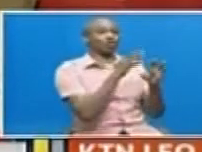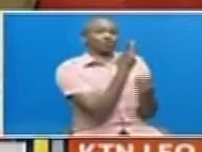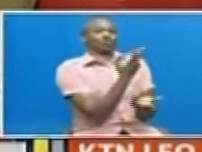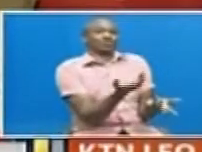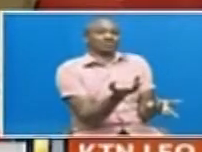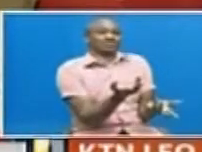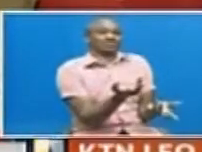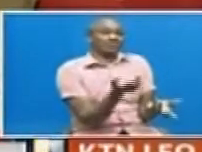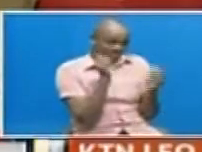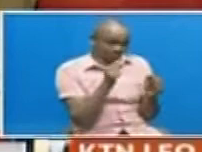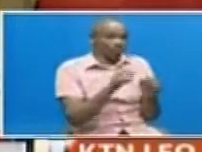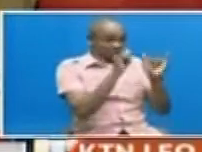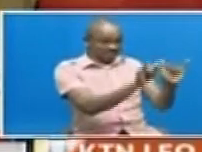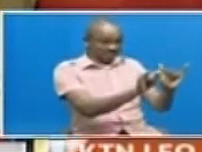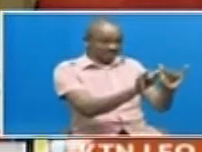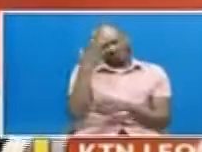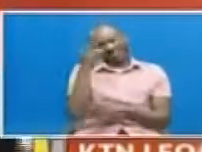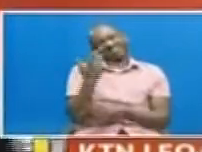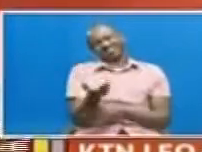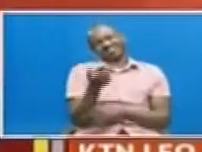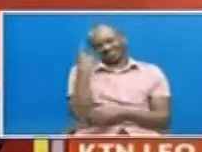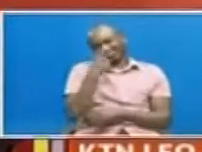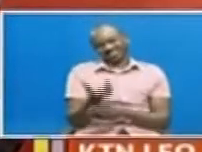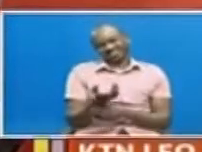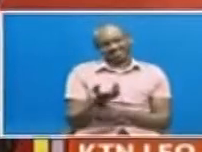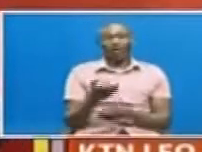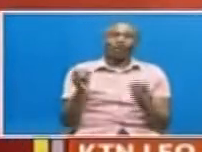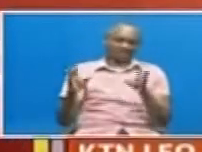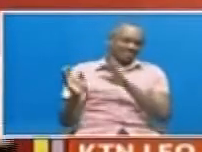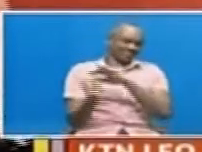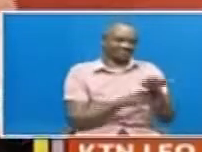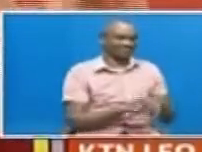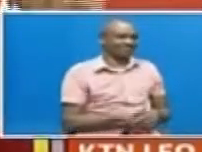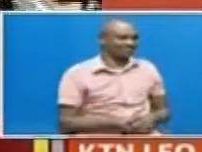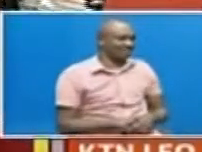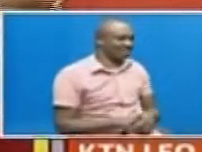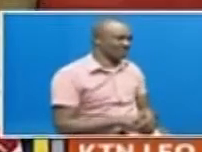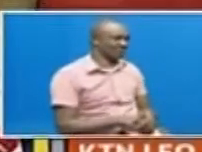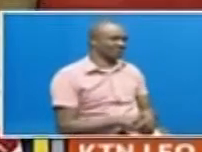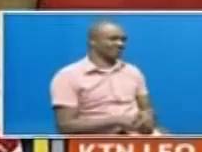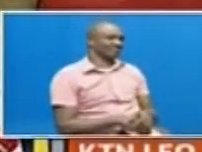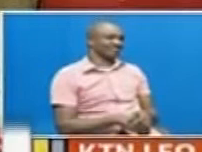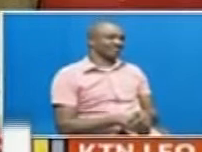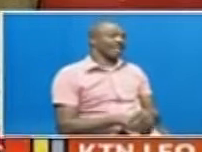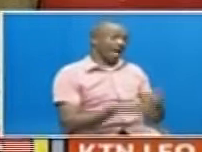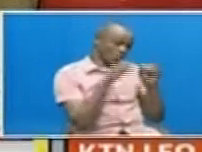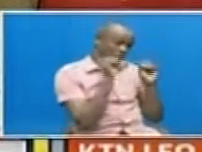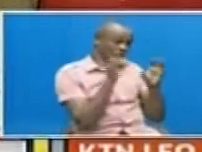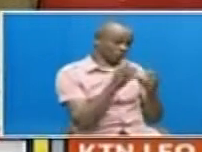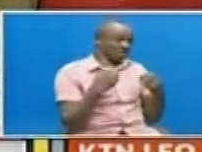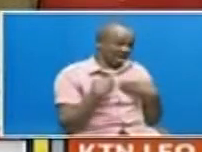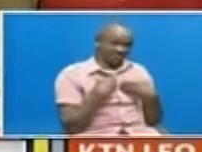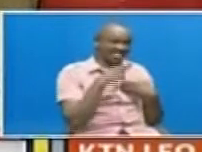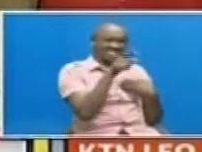sio? Itabidi. Kwa hivyo usingatuke. Na mkocha, kuna mashindano mengi ambayo vile umesema, sijui